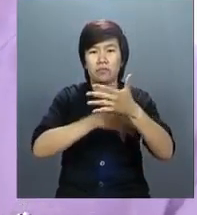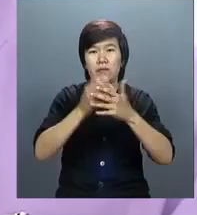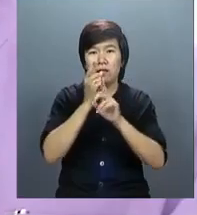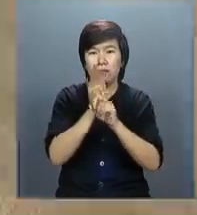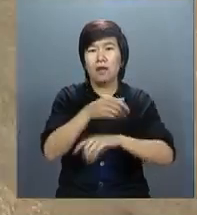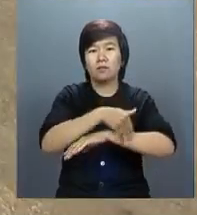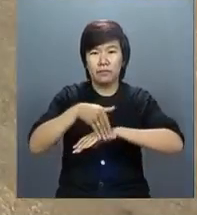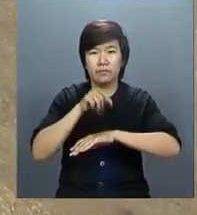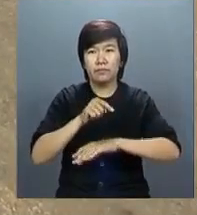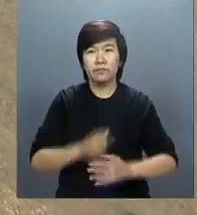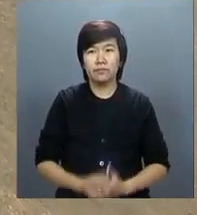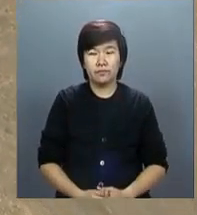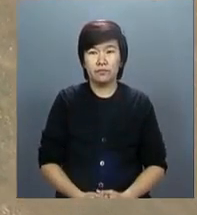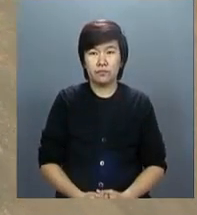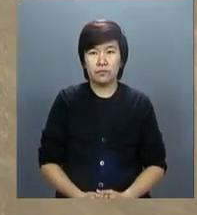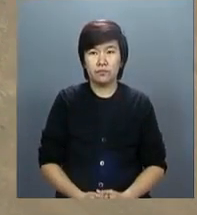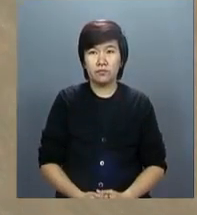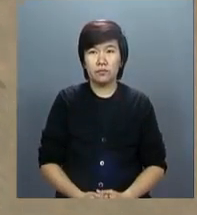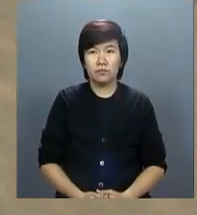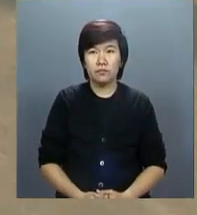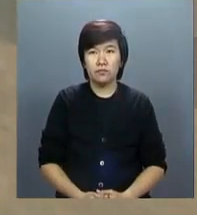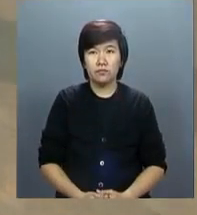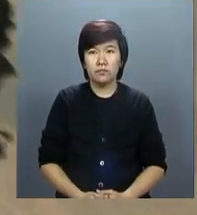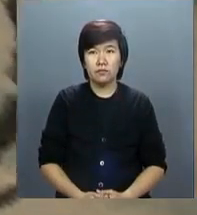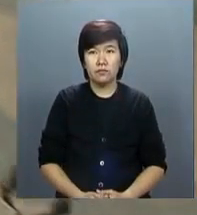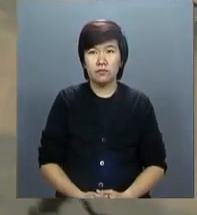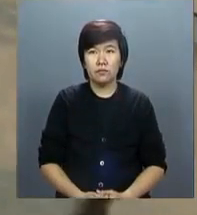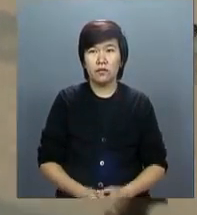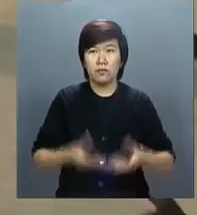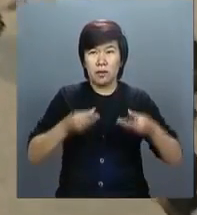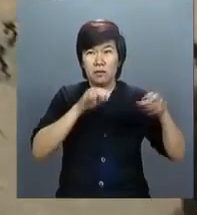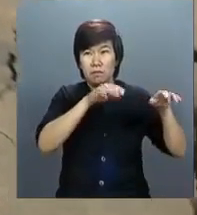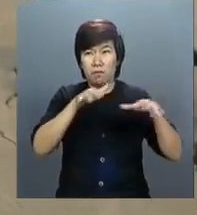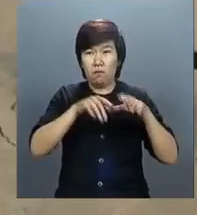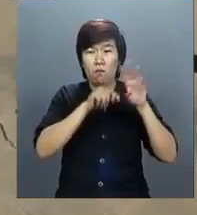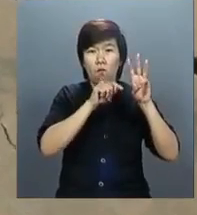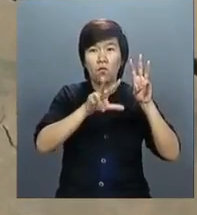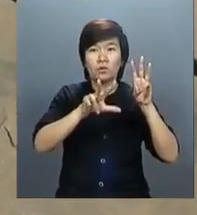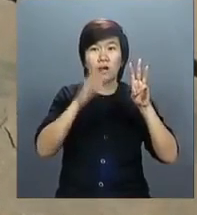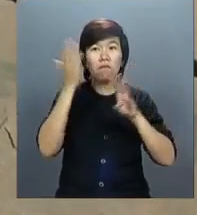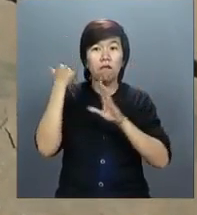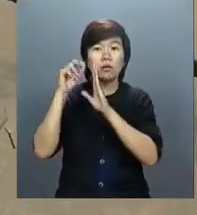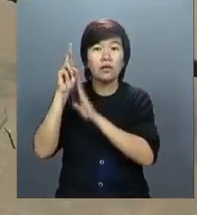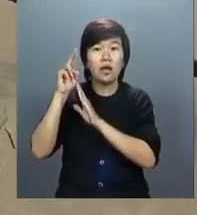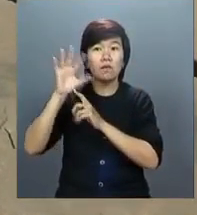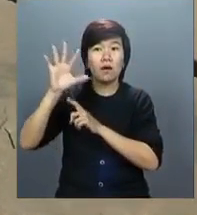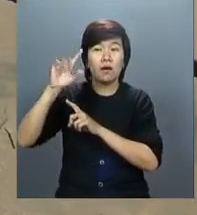ความสูญเสีย เหตุแผ่นดินไหวขนาด 6.3 ในจังหวัดเชียงรายเกิดขึ้นวันที่5พฤษภาคม